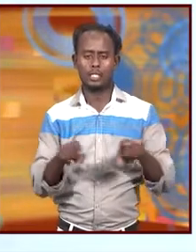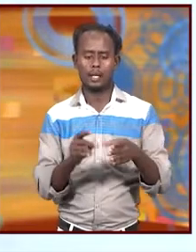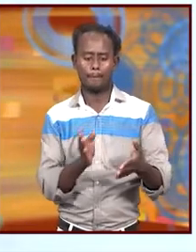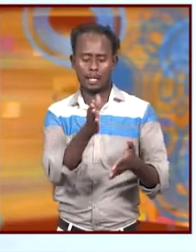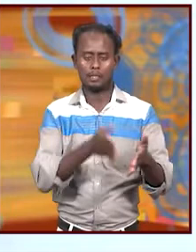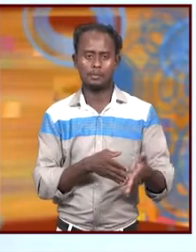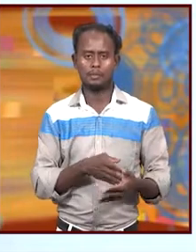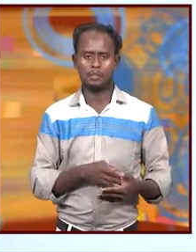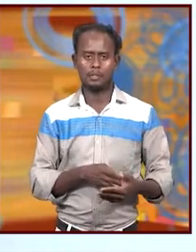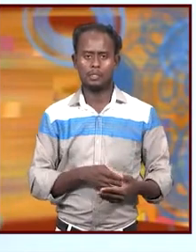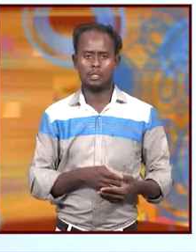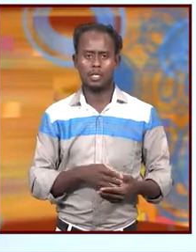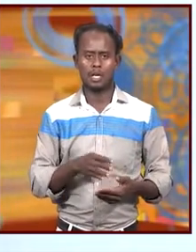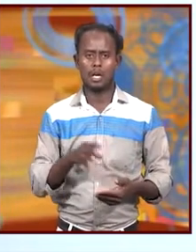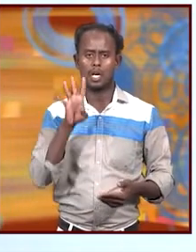பக்கத்தை